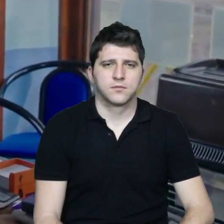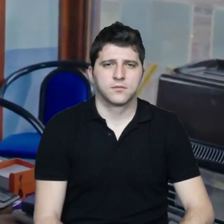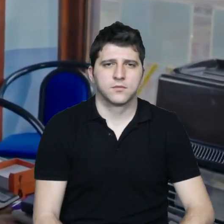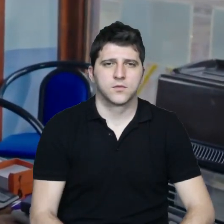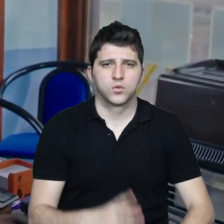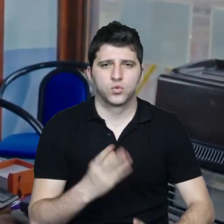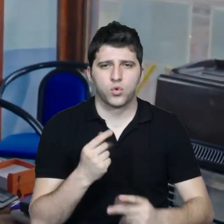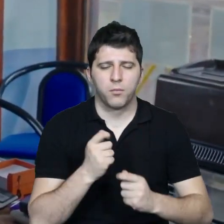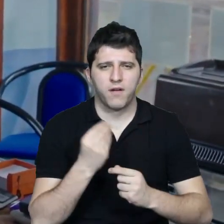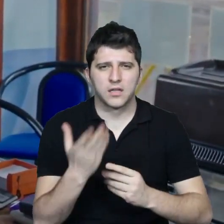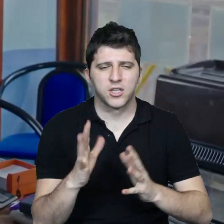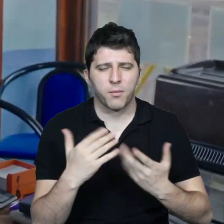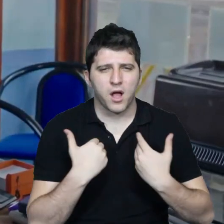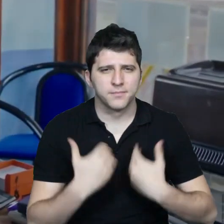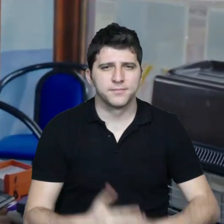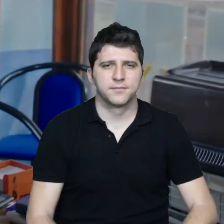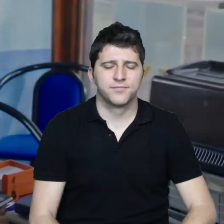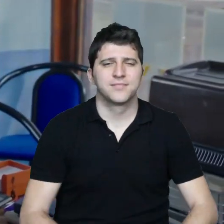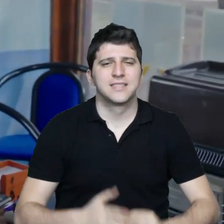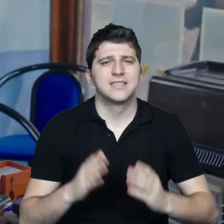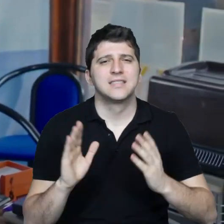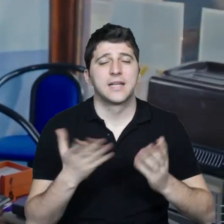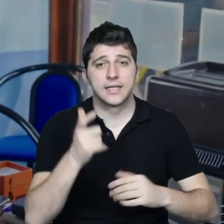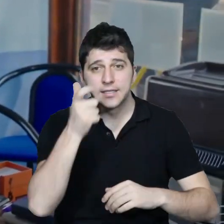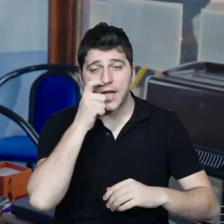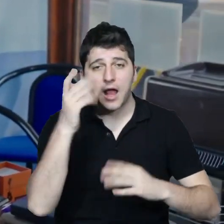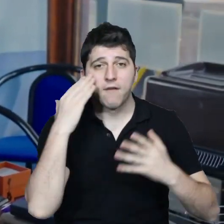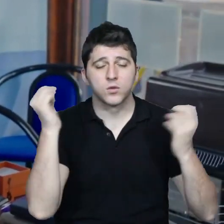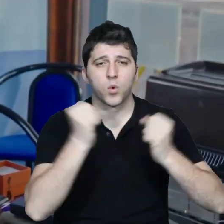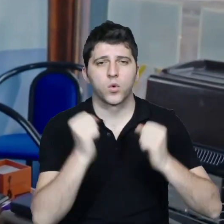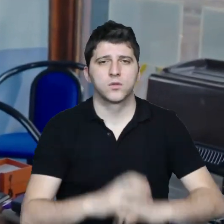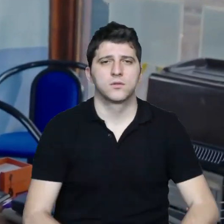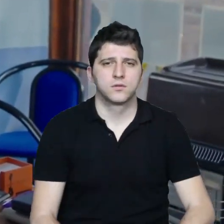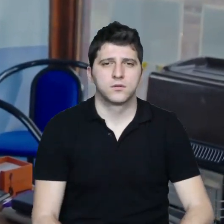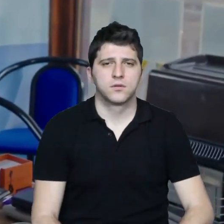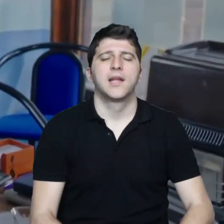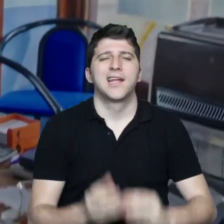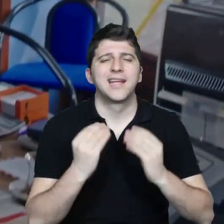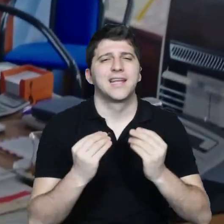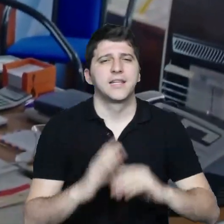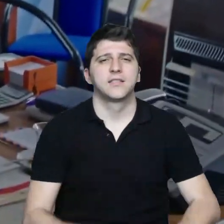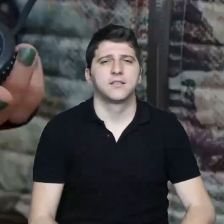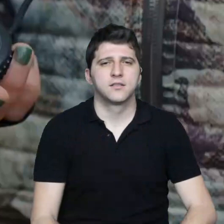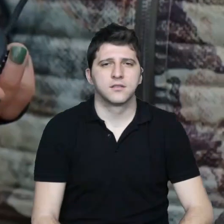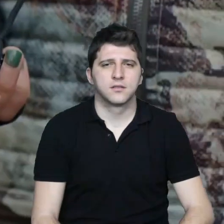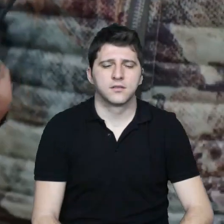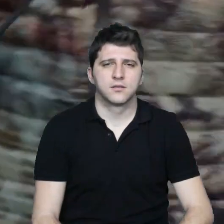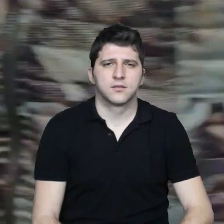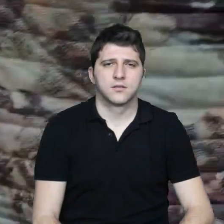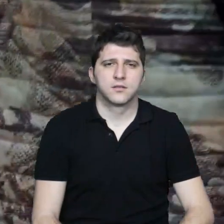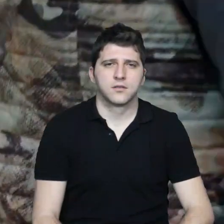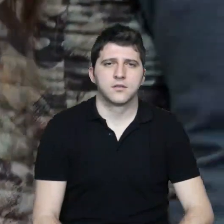çok mu verdik acaba ya? Neyse dikkat et ha. Havalar soğudu. Oturdu. Kübra'da